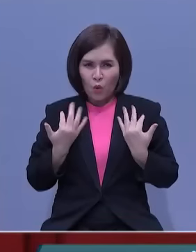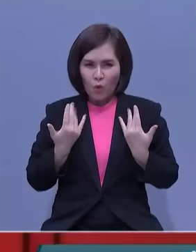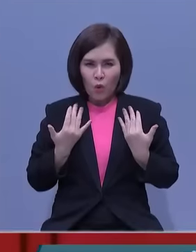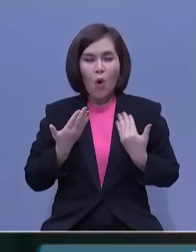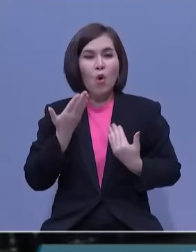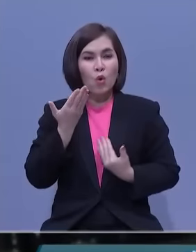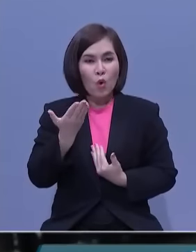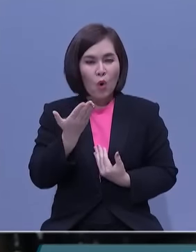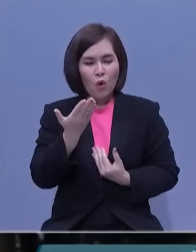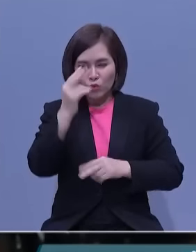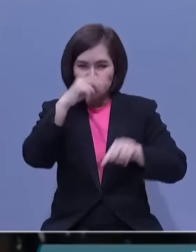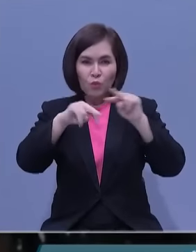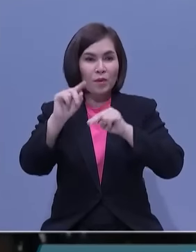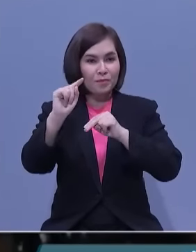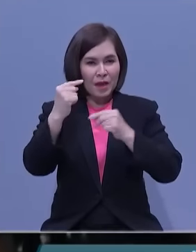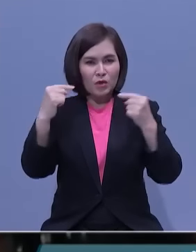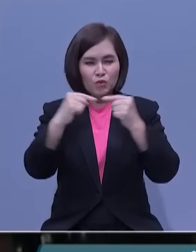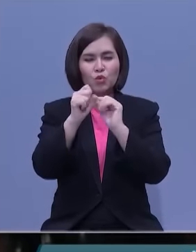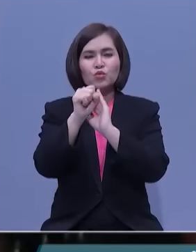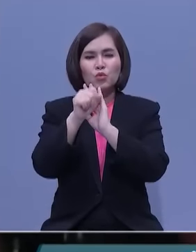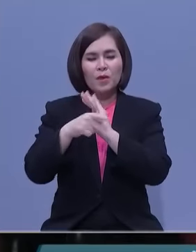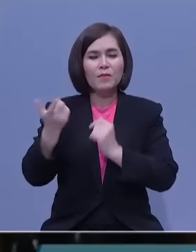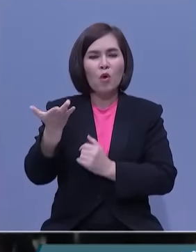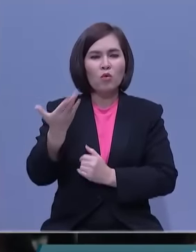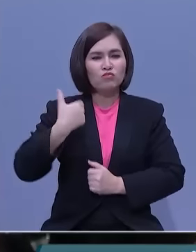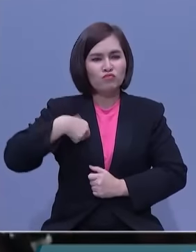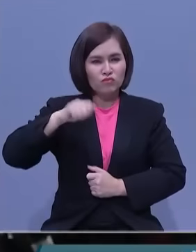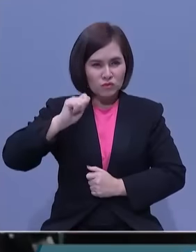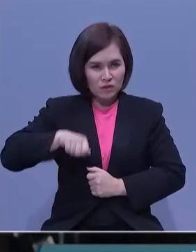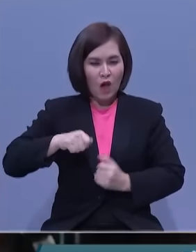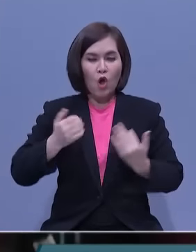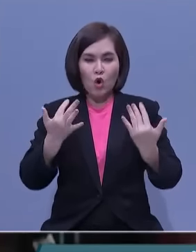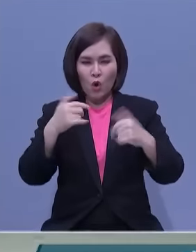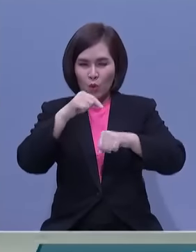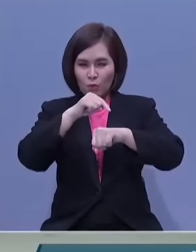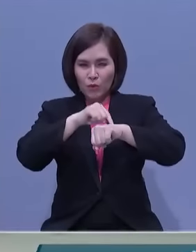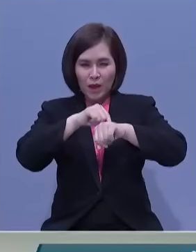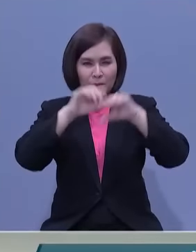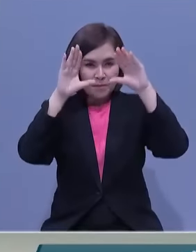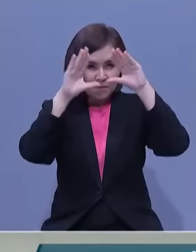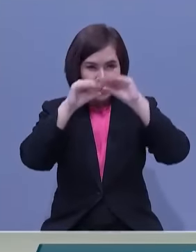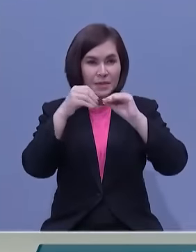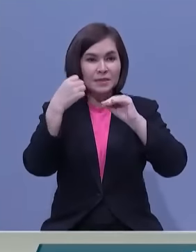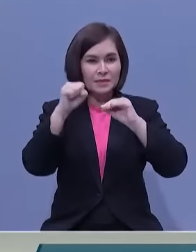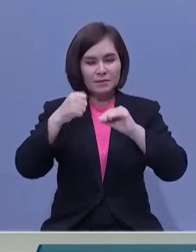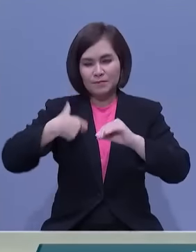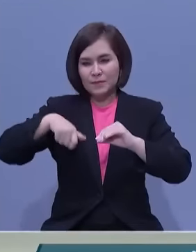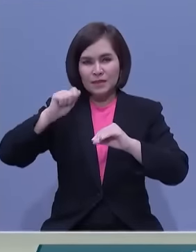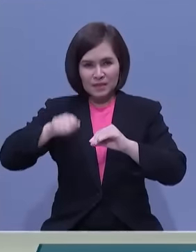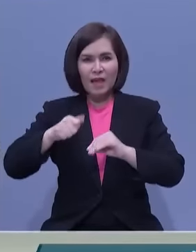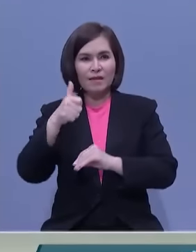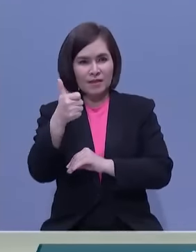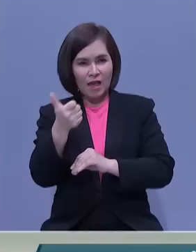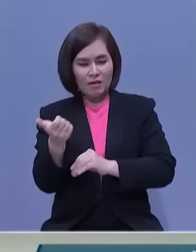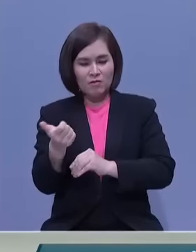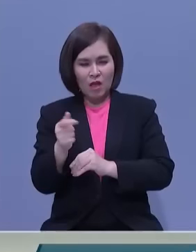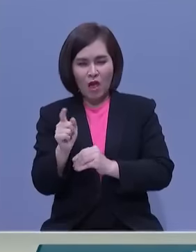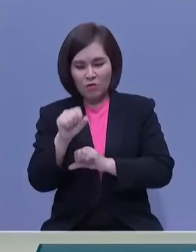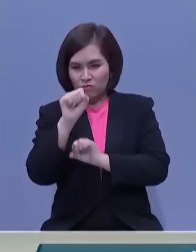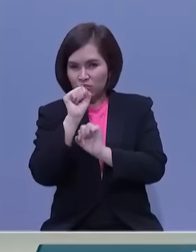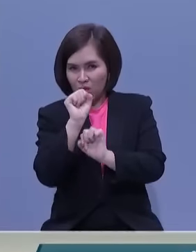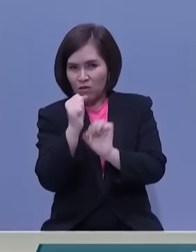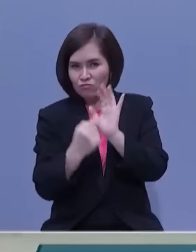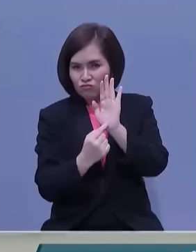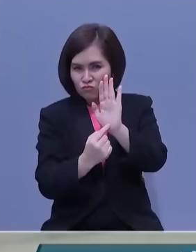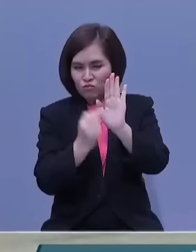ขออนุมัติหมายค้นที่ศาลจังหวัดสุพรรณบุรีแลก็รอถึง 22:00นนะคะศาลท่านก็อนุมัติหมายค้นมาก็เลยยอม